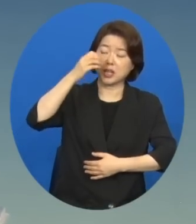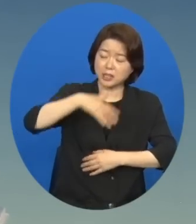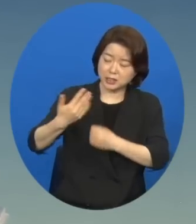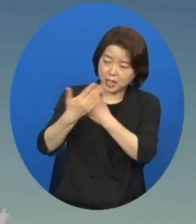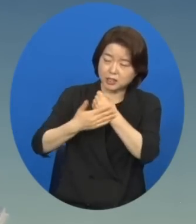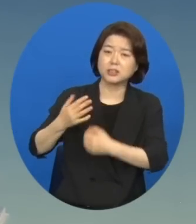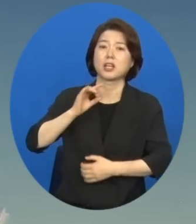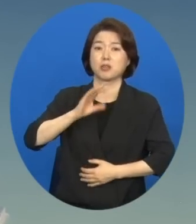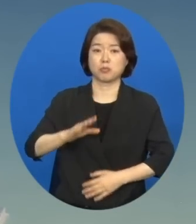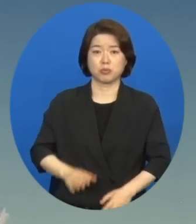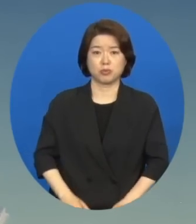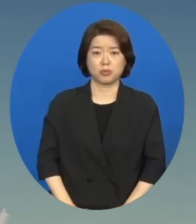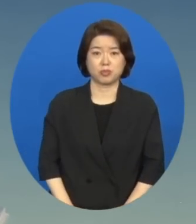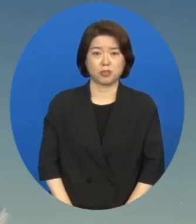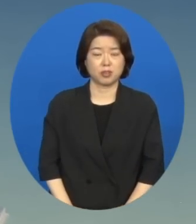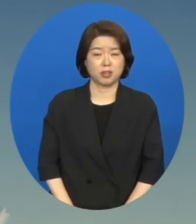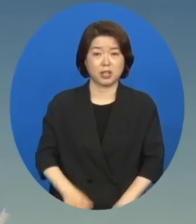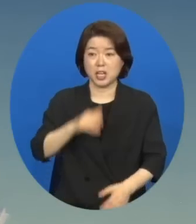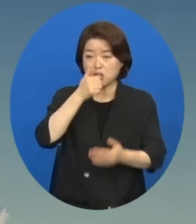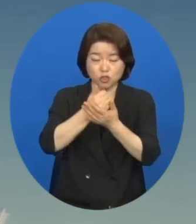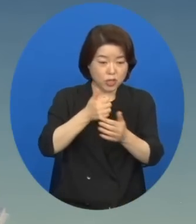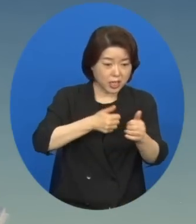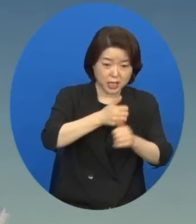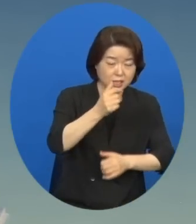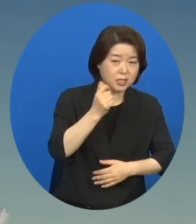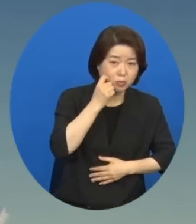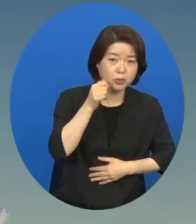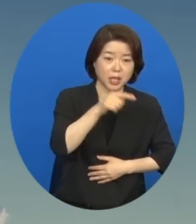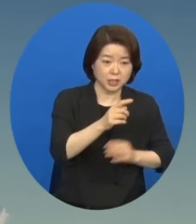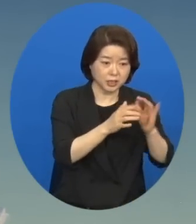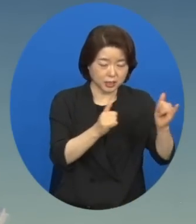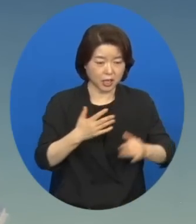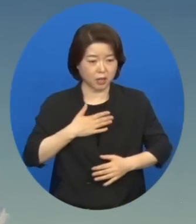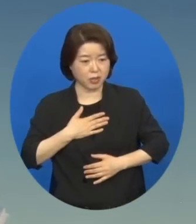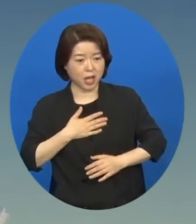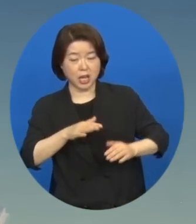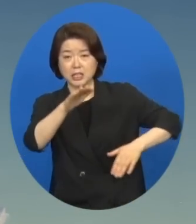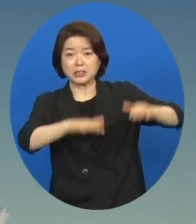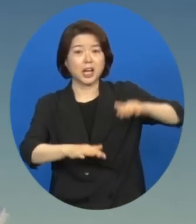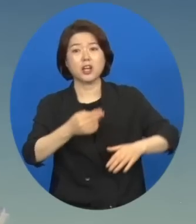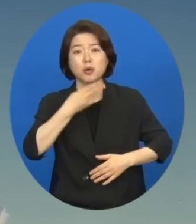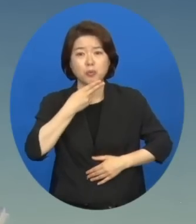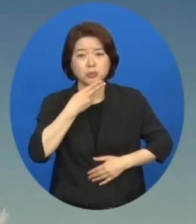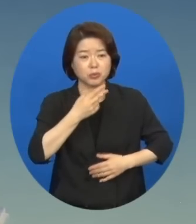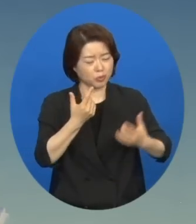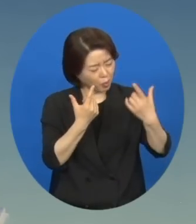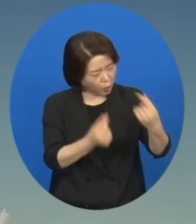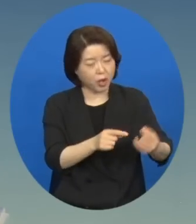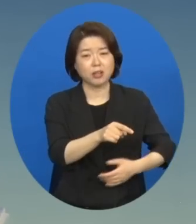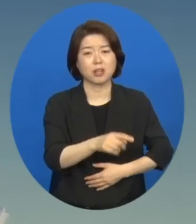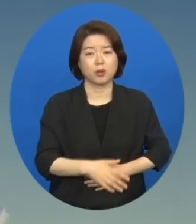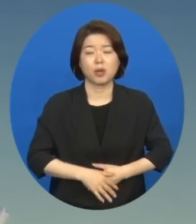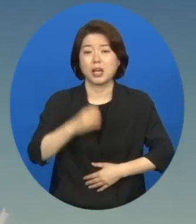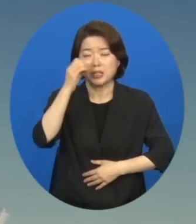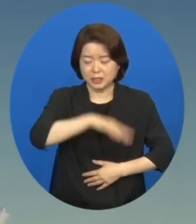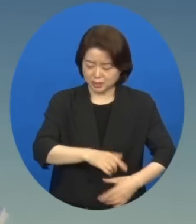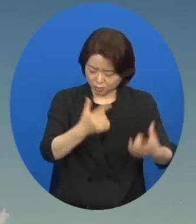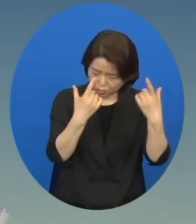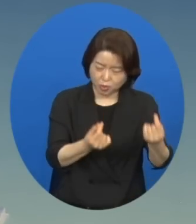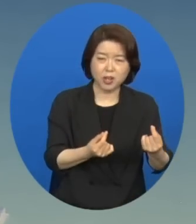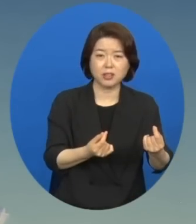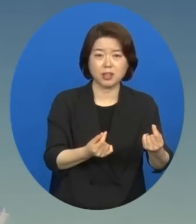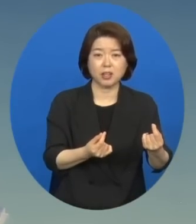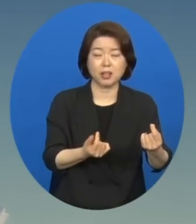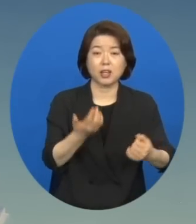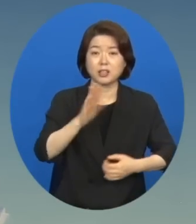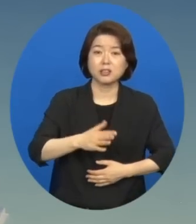은혜일 뿐이에요. 죄를 이기지 못하는 그 사람과 내가 차이가 있는 게 아무것도 없어요. 그저 똑같아요.